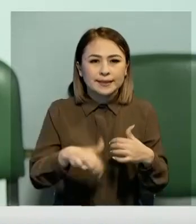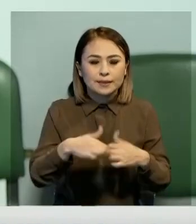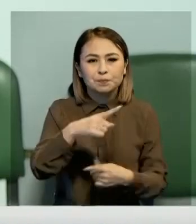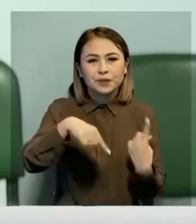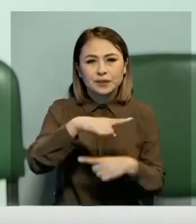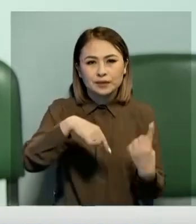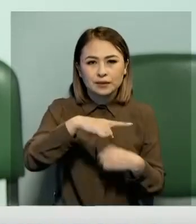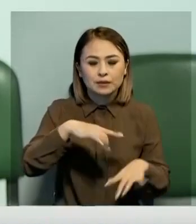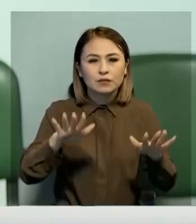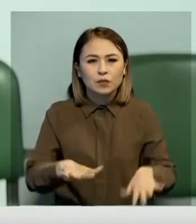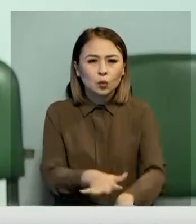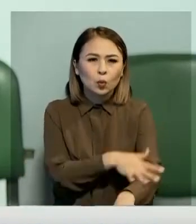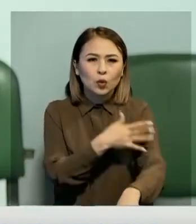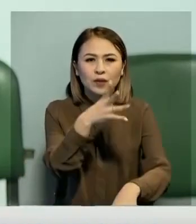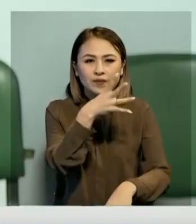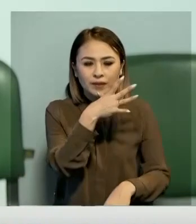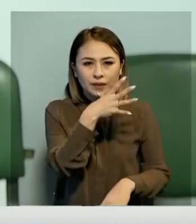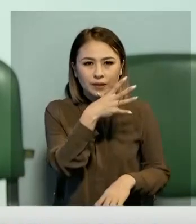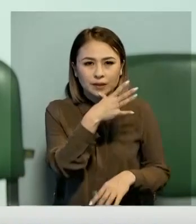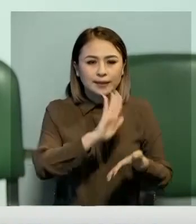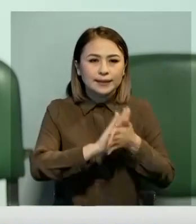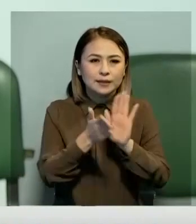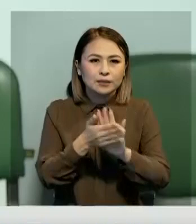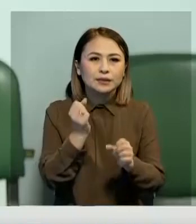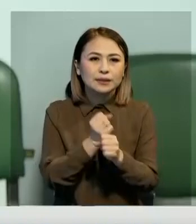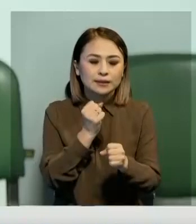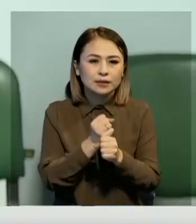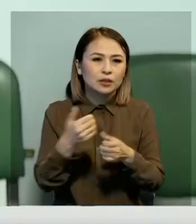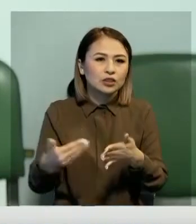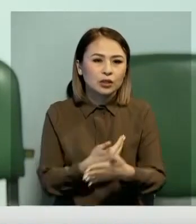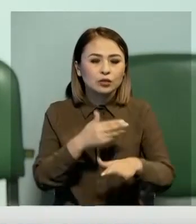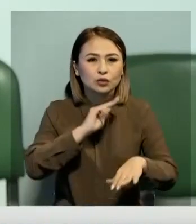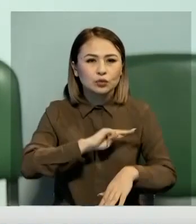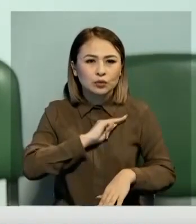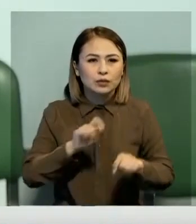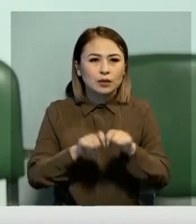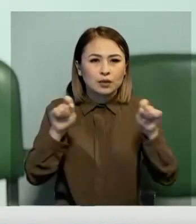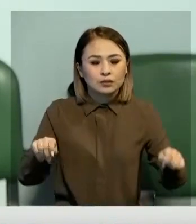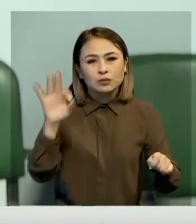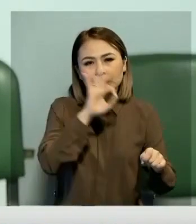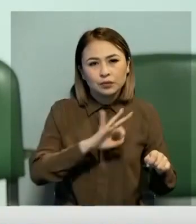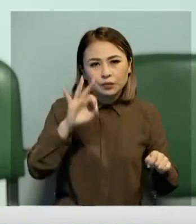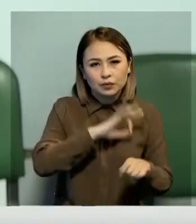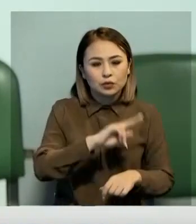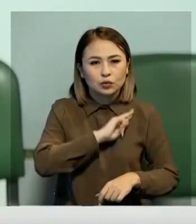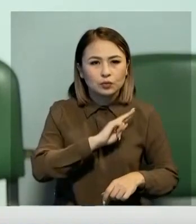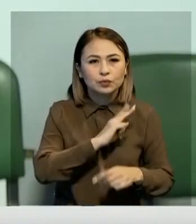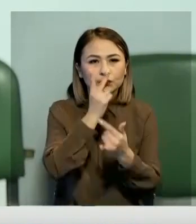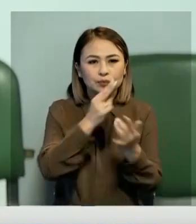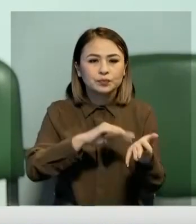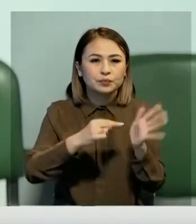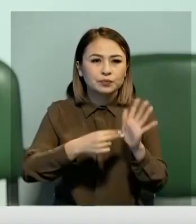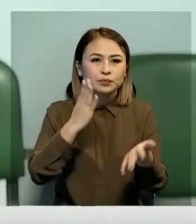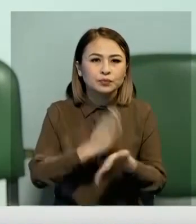өкілдерінің арасында ұзақ мерзімді келісімшарт жасасу арқылы жаңа жұмыс орындарын ашу мақсатында жұмыс көздерін ашу жоспарланып